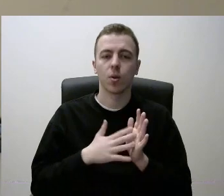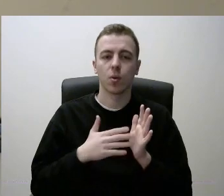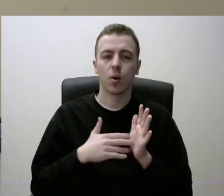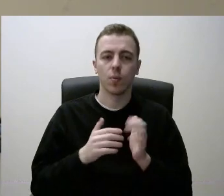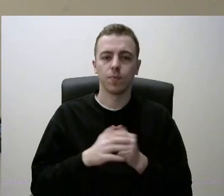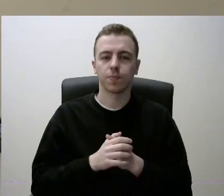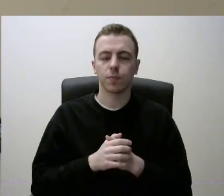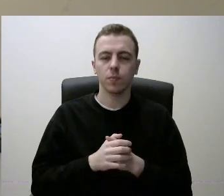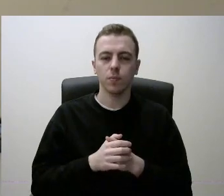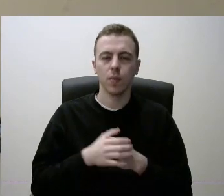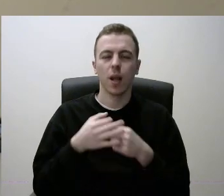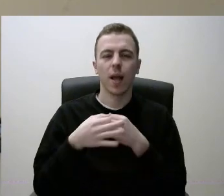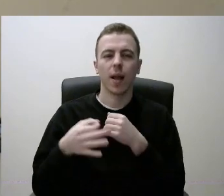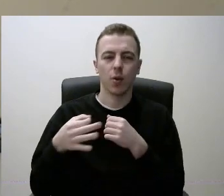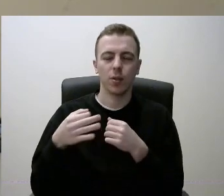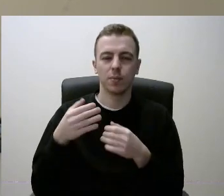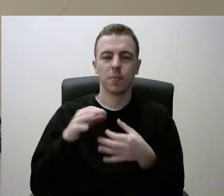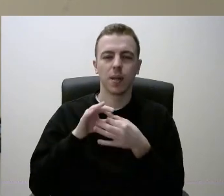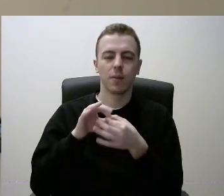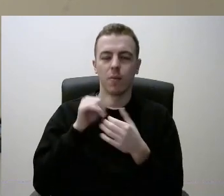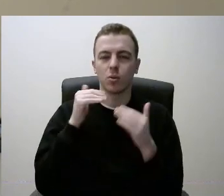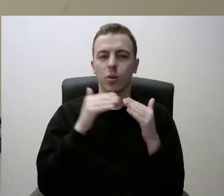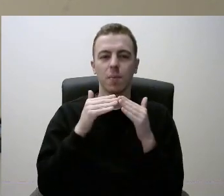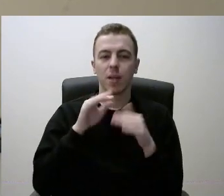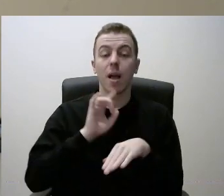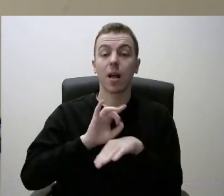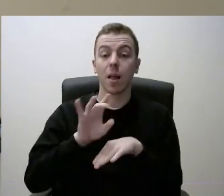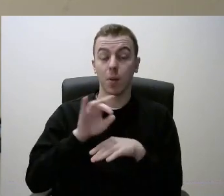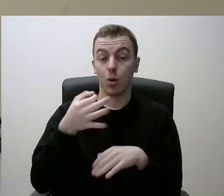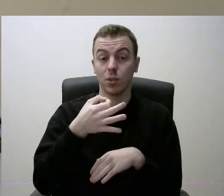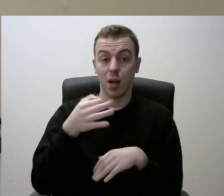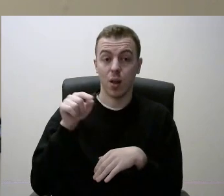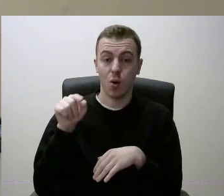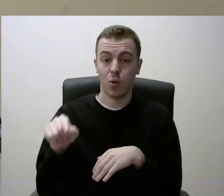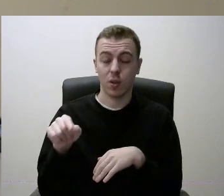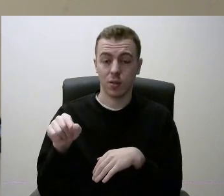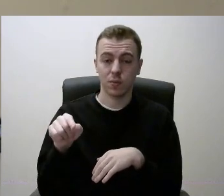Regioninis bendradarbiavimas, santykiai su kaimynais, Klaipėdos rajonas.